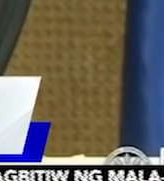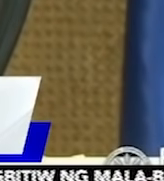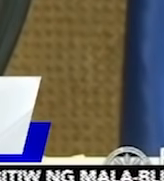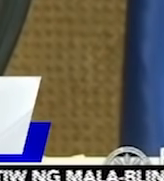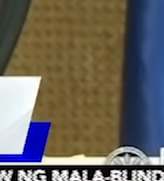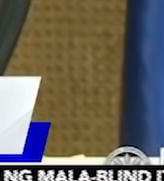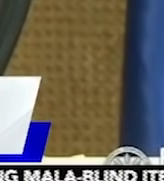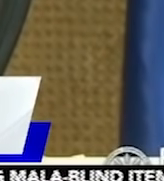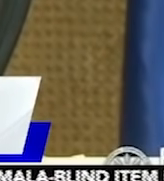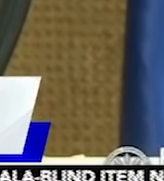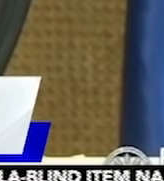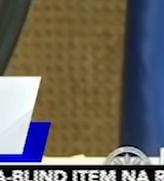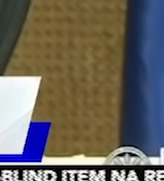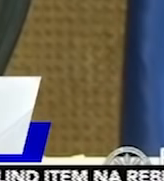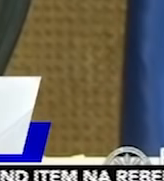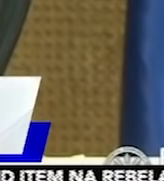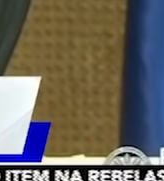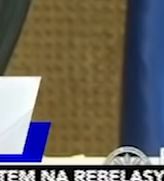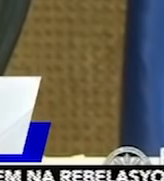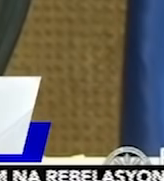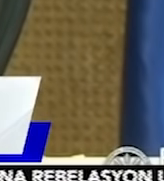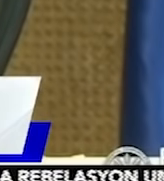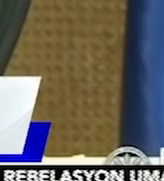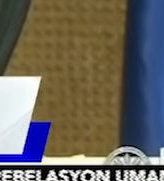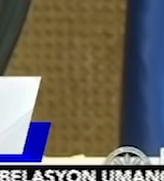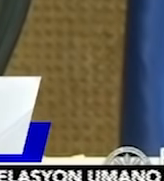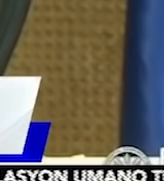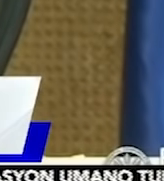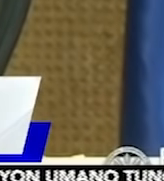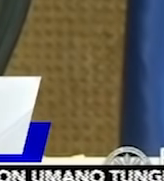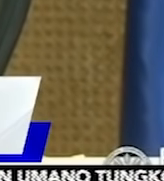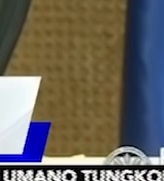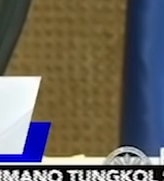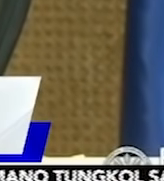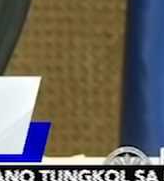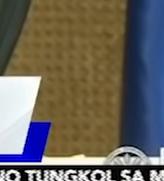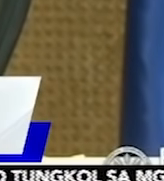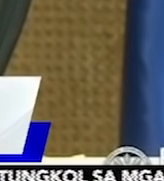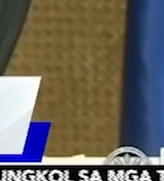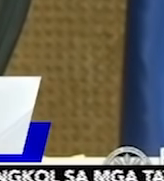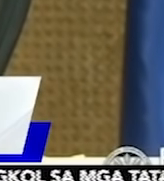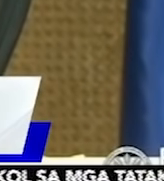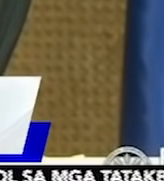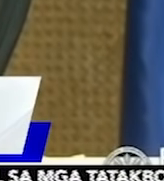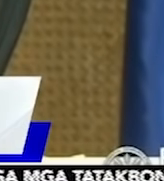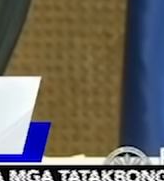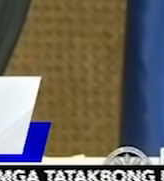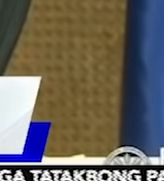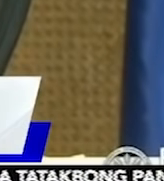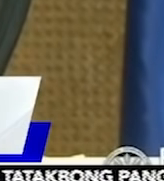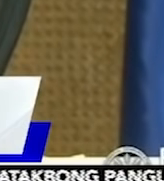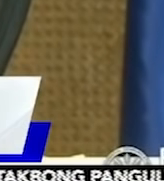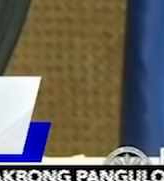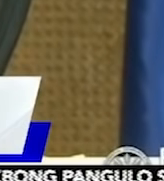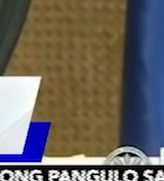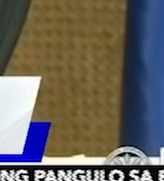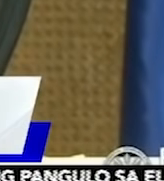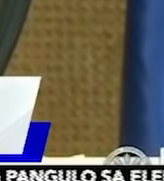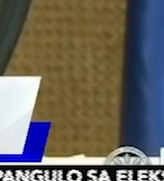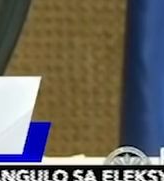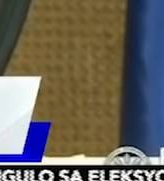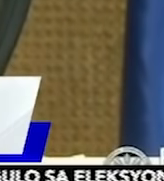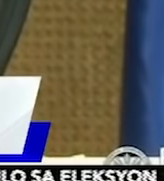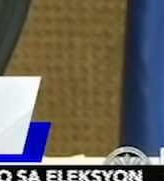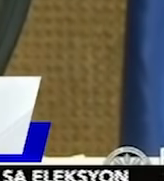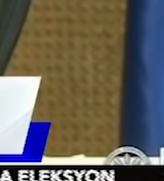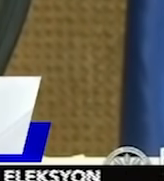me, I will tell you. But if you reject it, o ayaw ninyong maniwala, ang masasabi ko